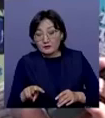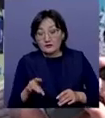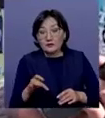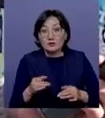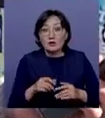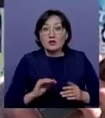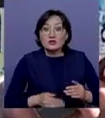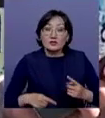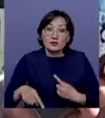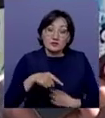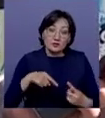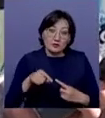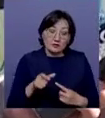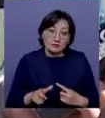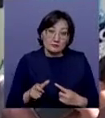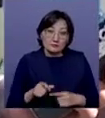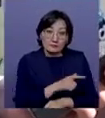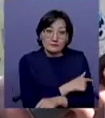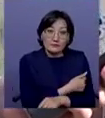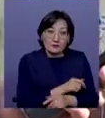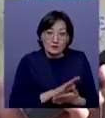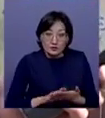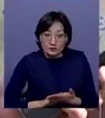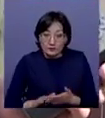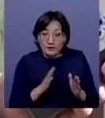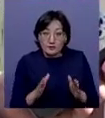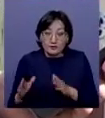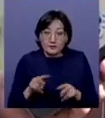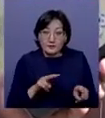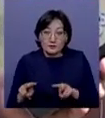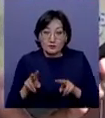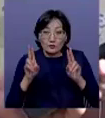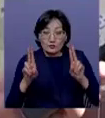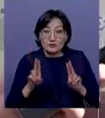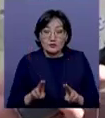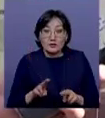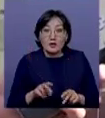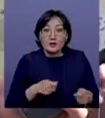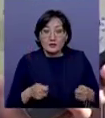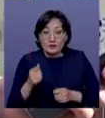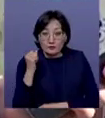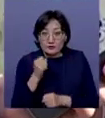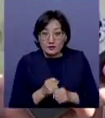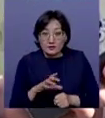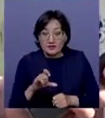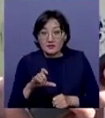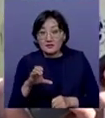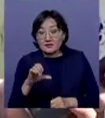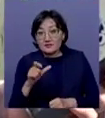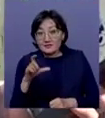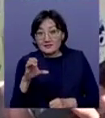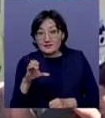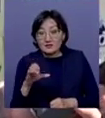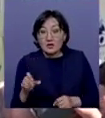жеке кәсіпкерлердің санитарлық режим сақтау тәртібі бойынша әкімшілік қызметкерлері, сес қызметкерлерімен